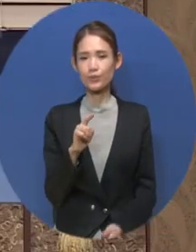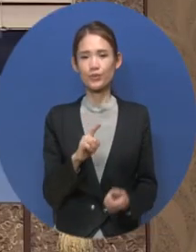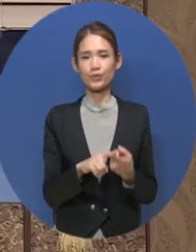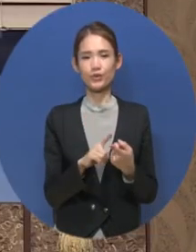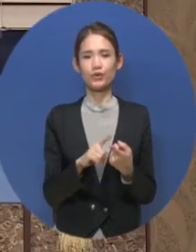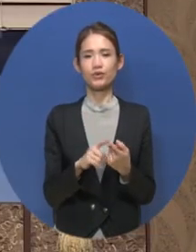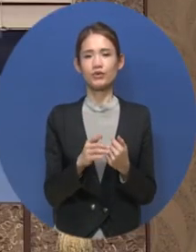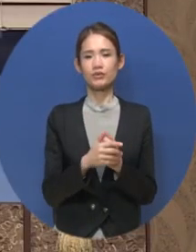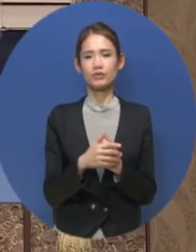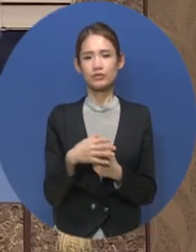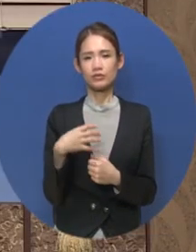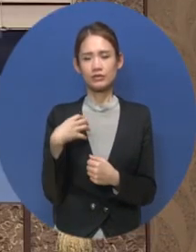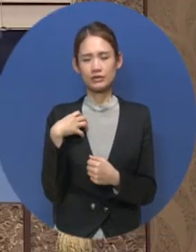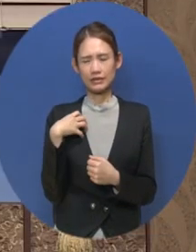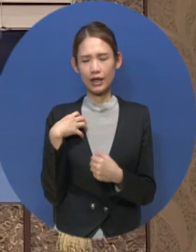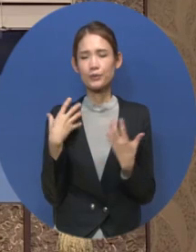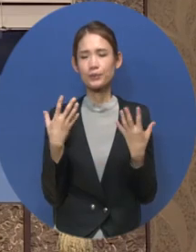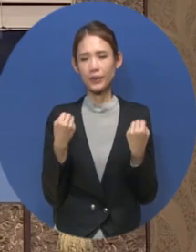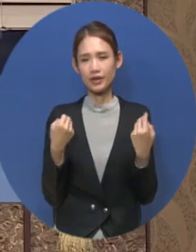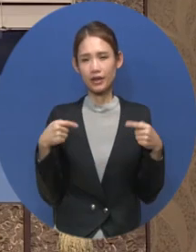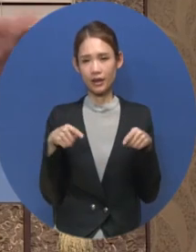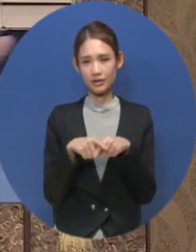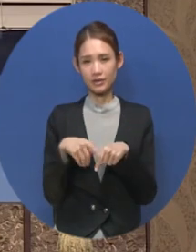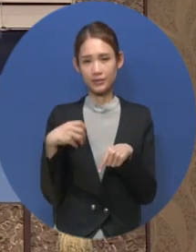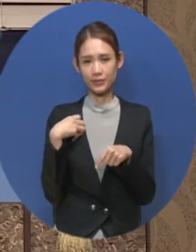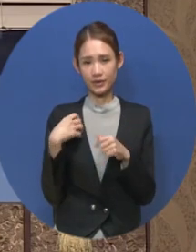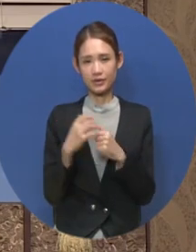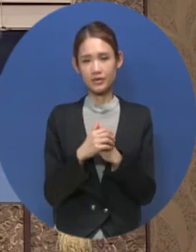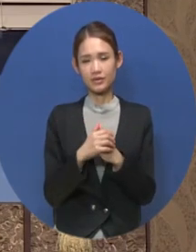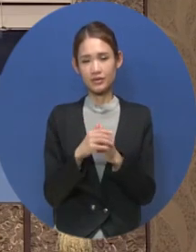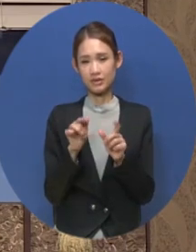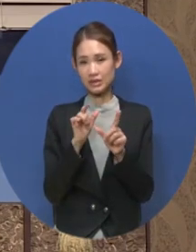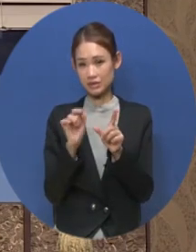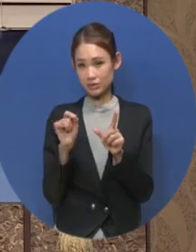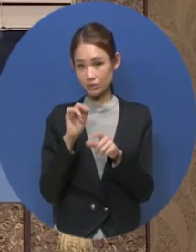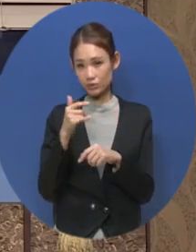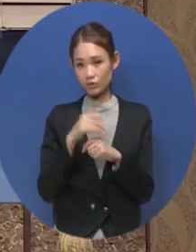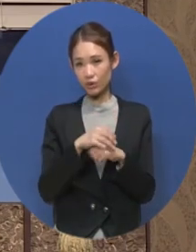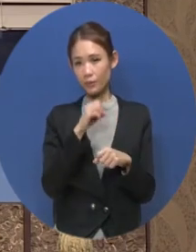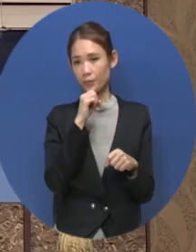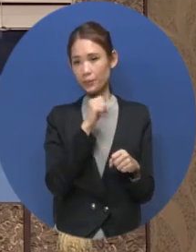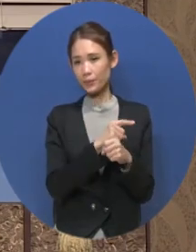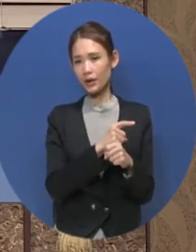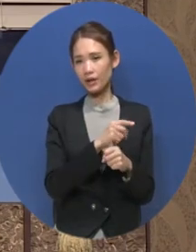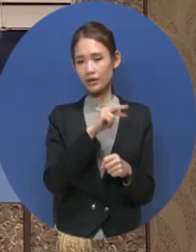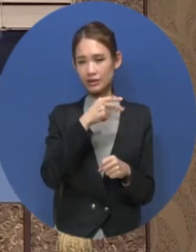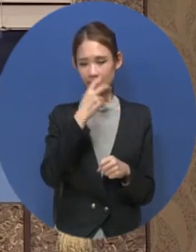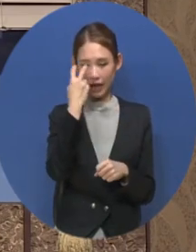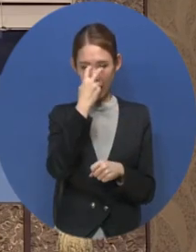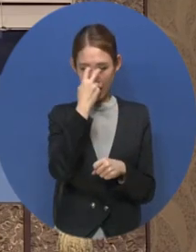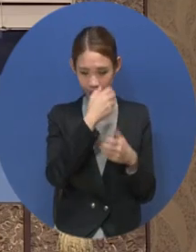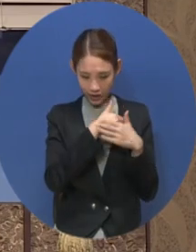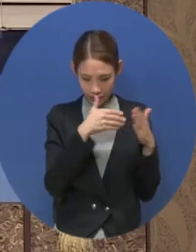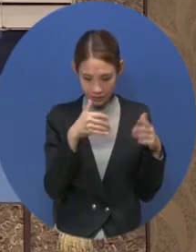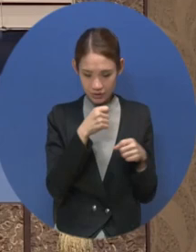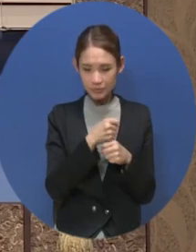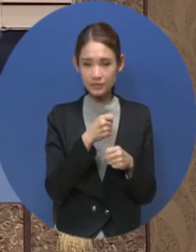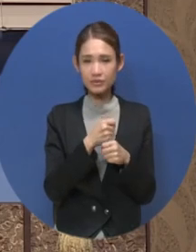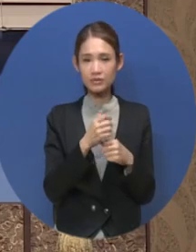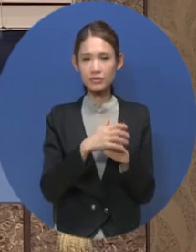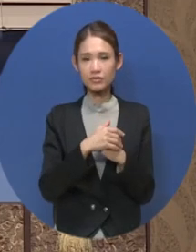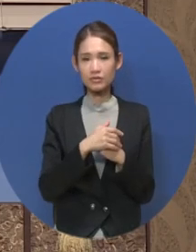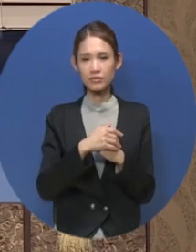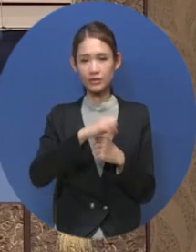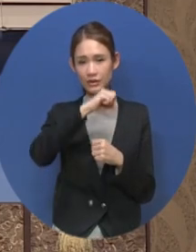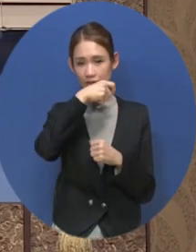이제 또 무거운 책임도 따르지 않습니까? 그렇죠. 그래서 뭐 일부 시도장애인 체계는 벌써부터 이제 감사실을 만들기도 하고, 예, 왜냐면